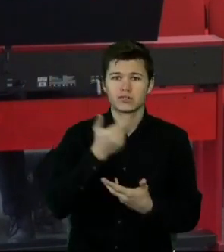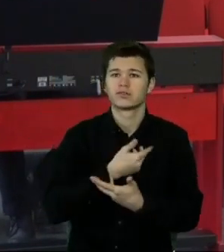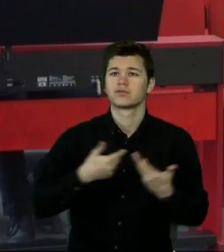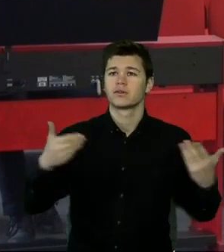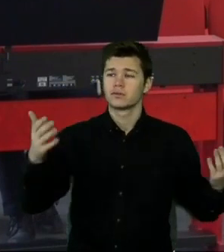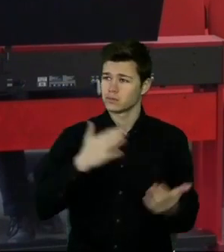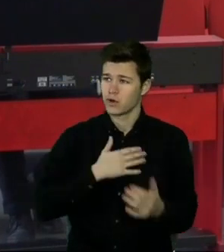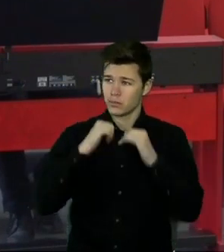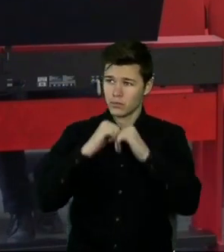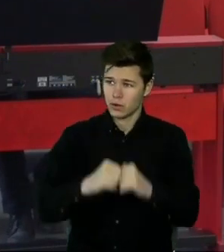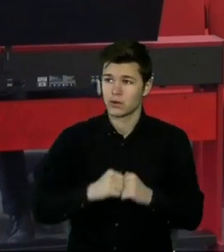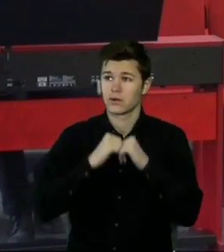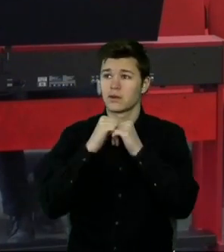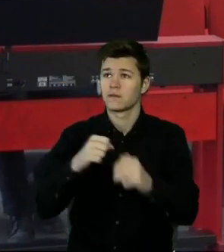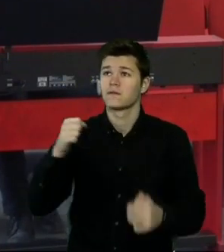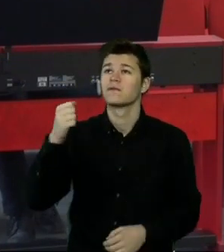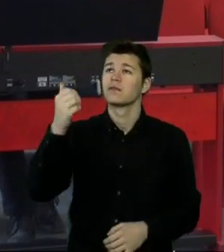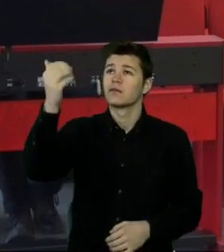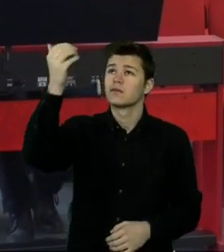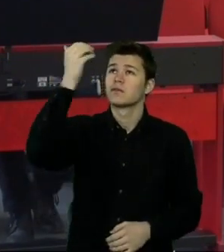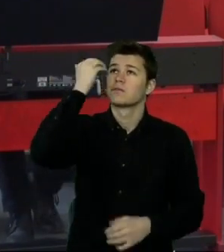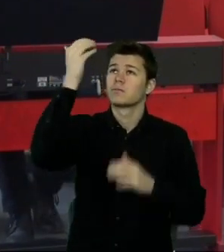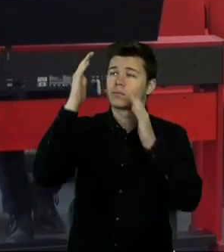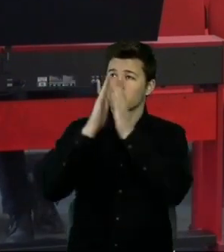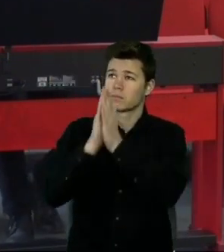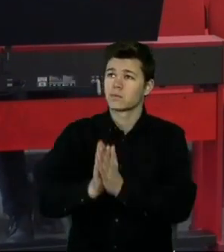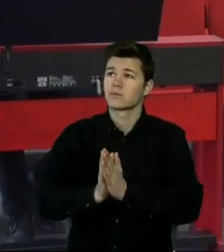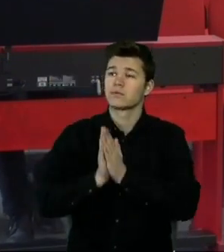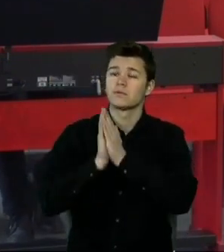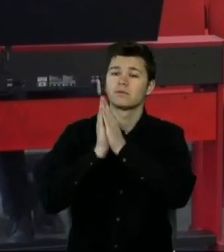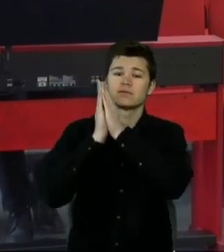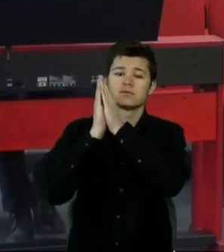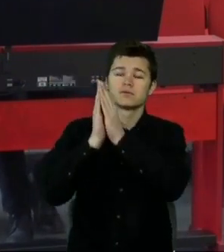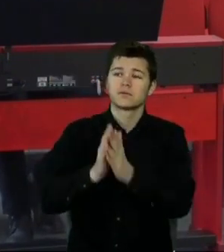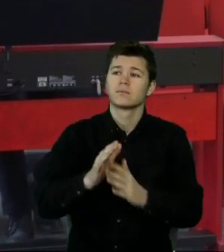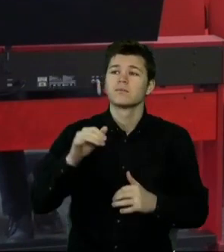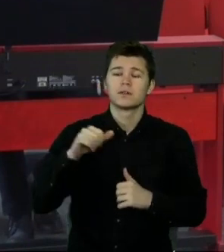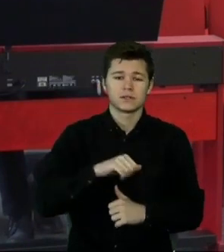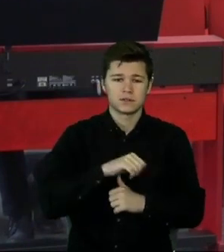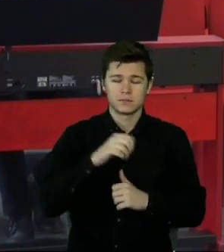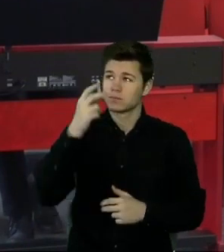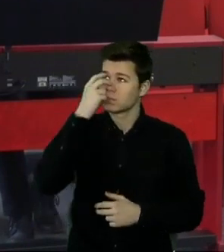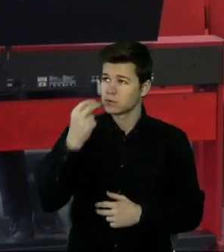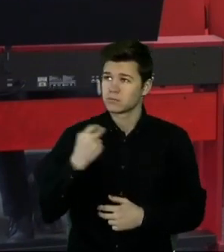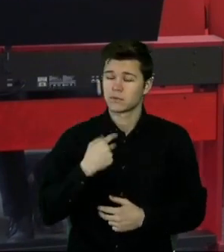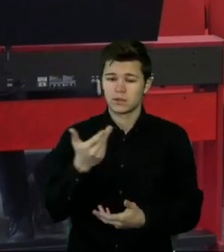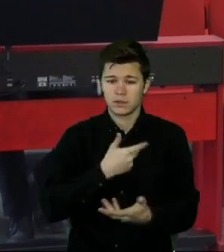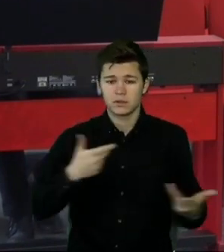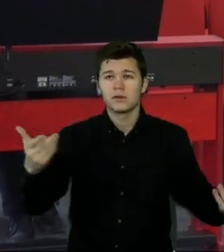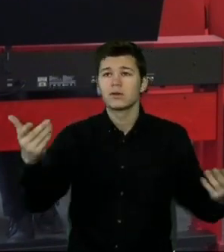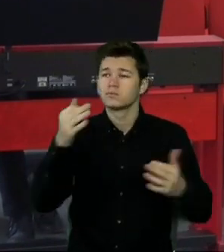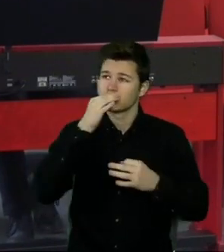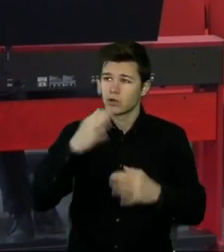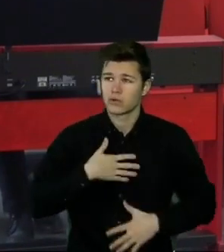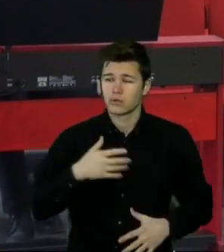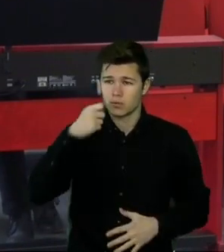нашу молитву до тебе серце ми линем. Зряться над нами, прости